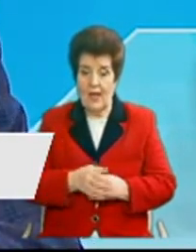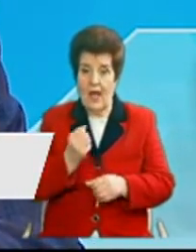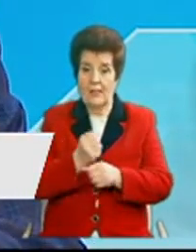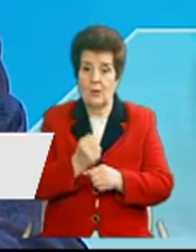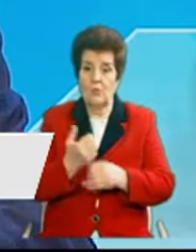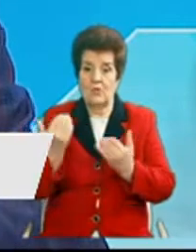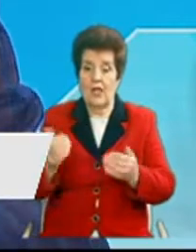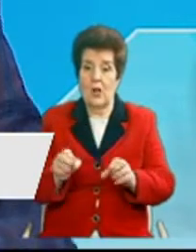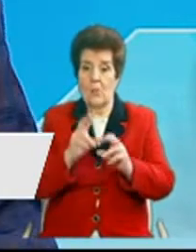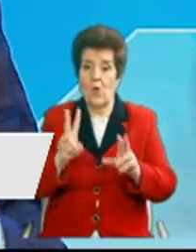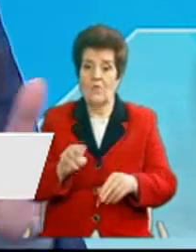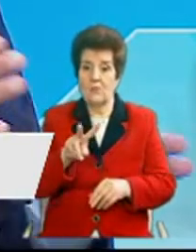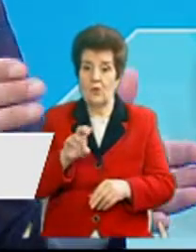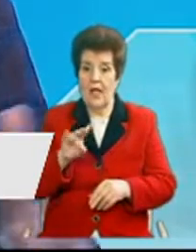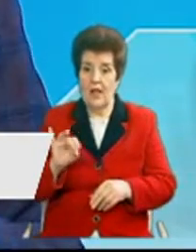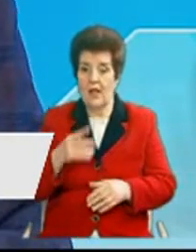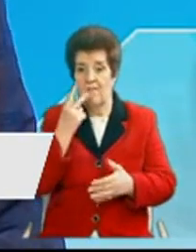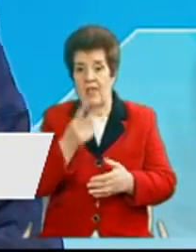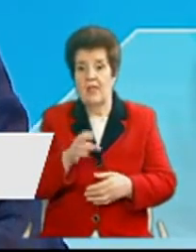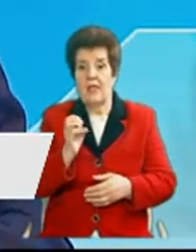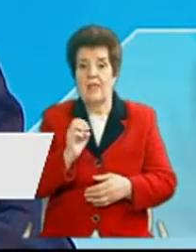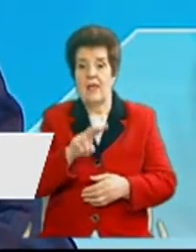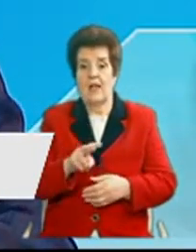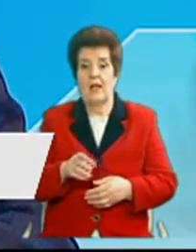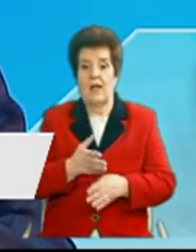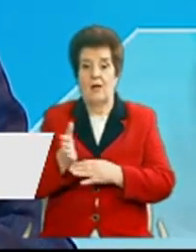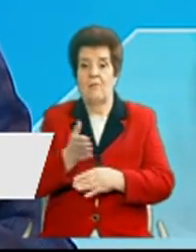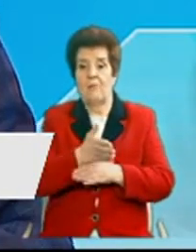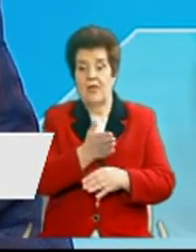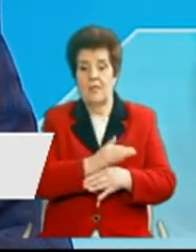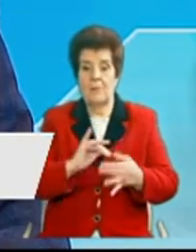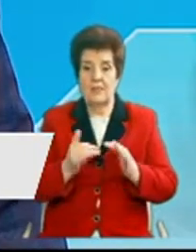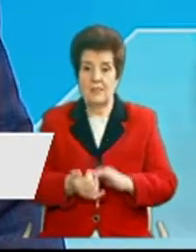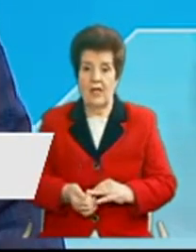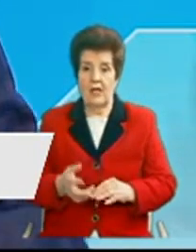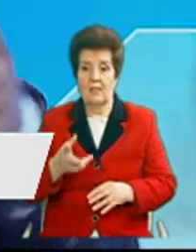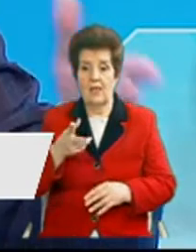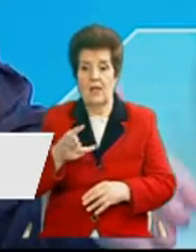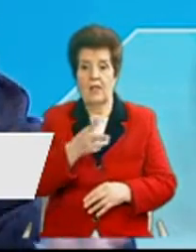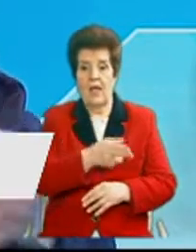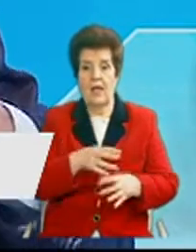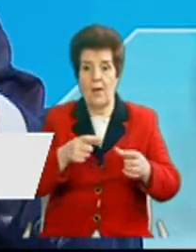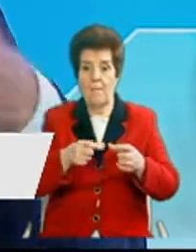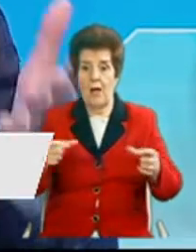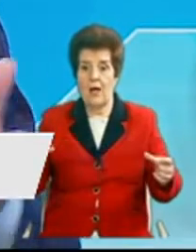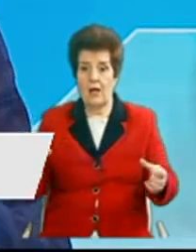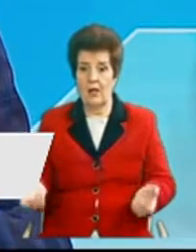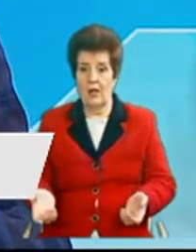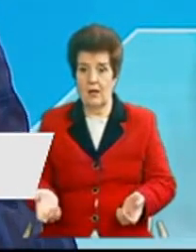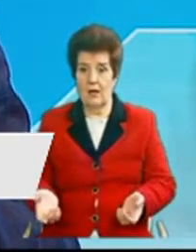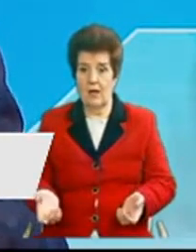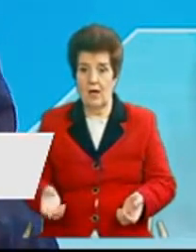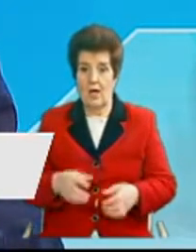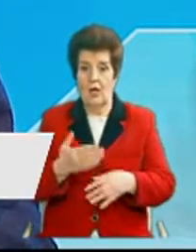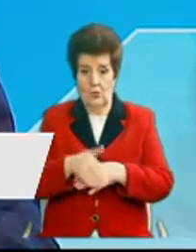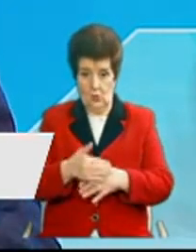sale constituționale și cetățeanul vede că el merge prin porumb, prin sate, el taie panglici, el nu știu ce face, el face drumuri